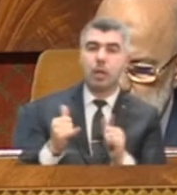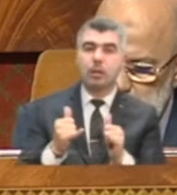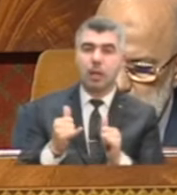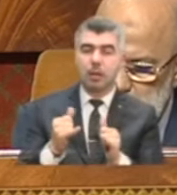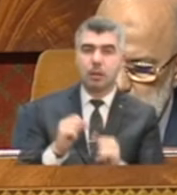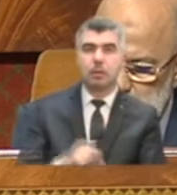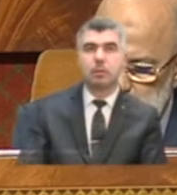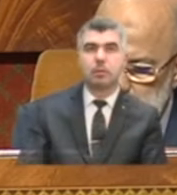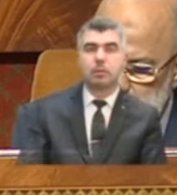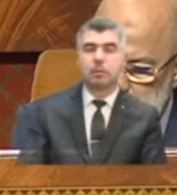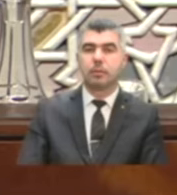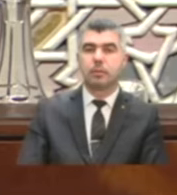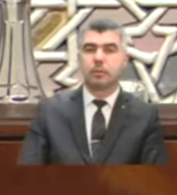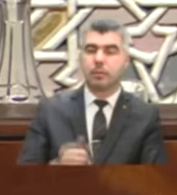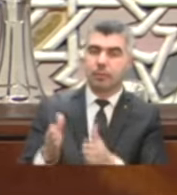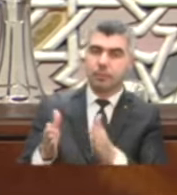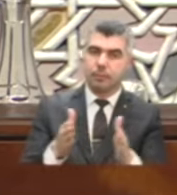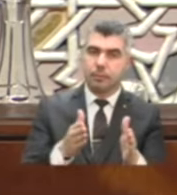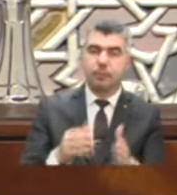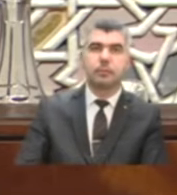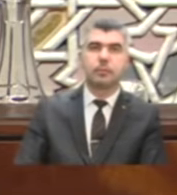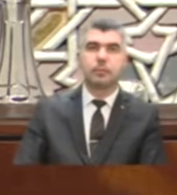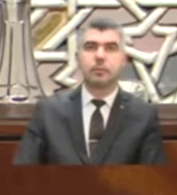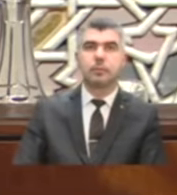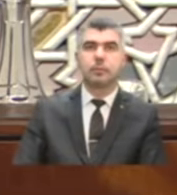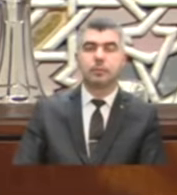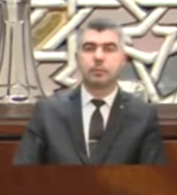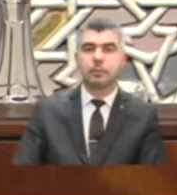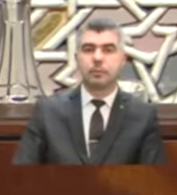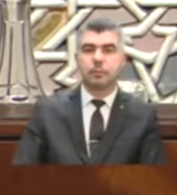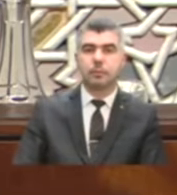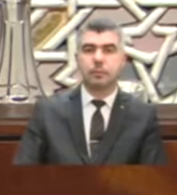تجهيزات. شكرا سيد الوزير. شكرا سيد نائب محترم. سيد الوزير،